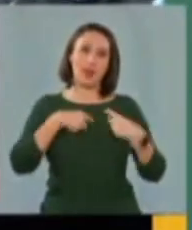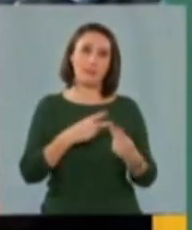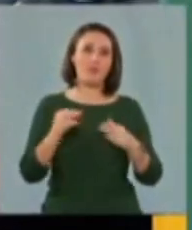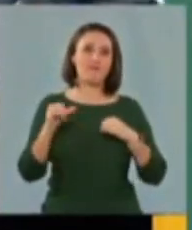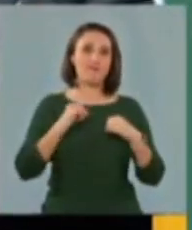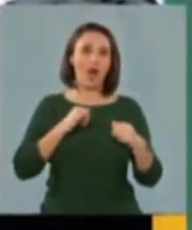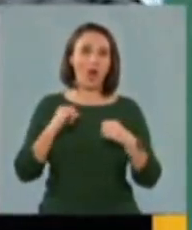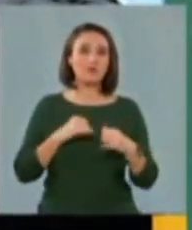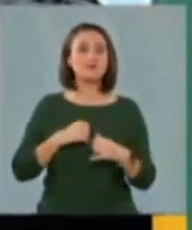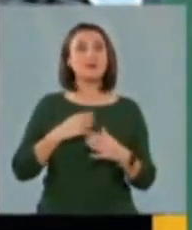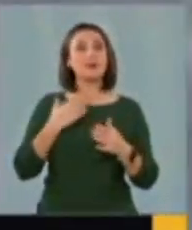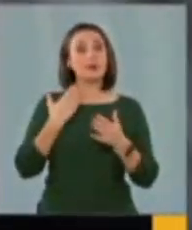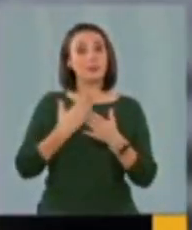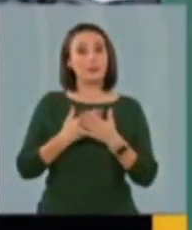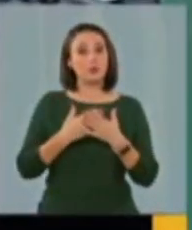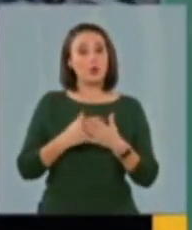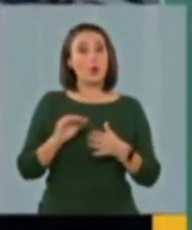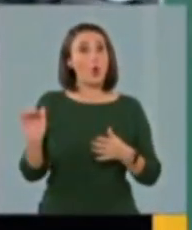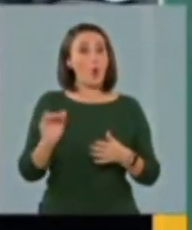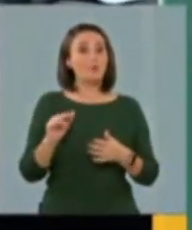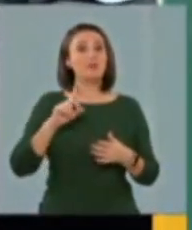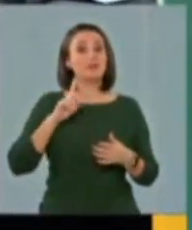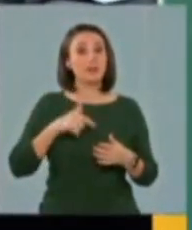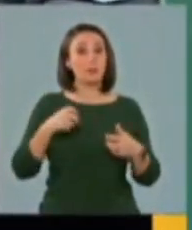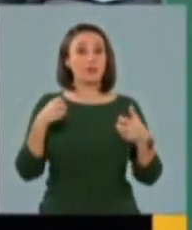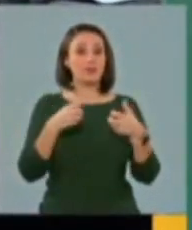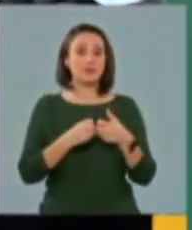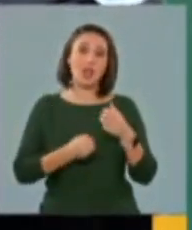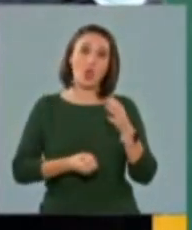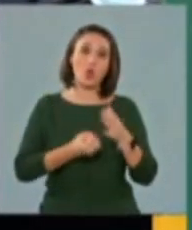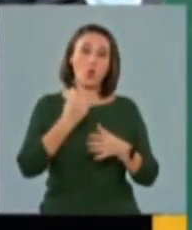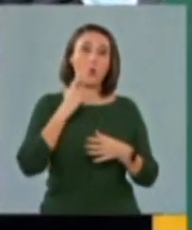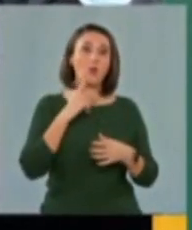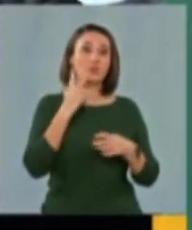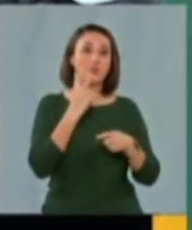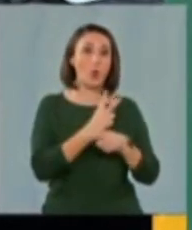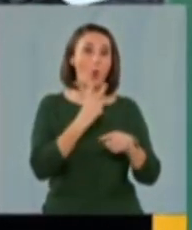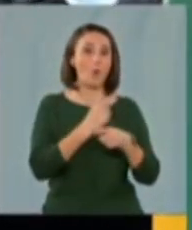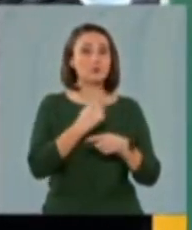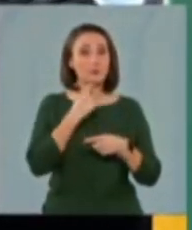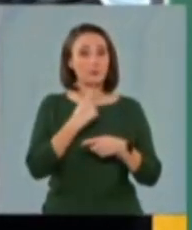vacanța asta, în condițiile în care copiii ar trebui testați din nou de câte 2 ori pe săptămână.